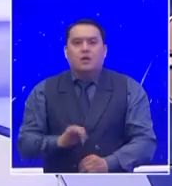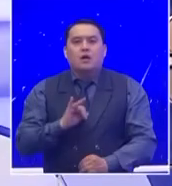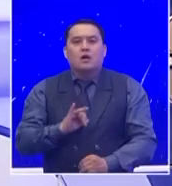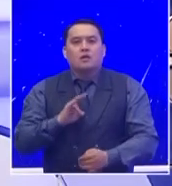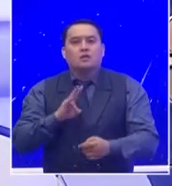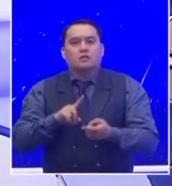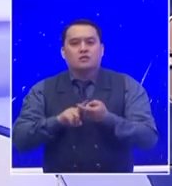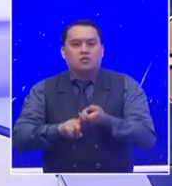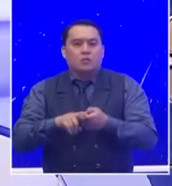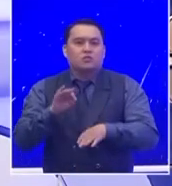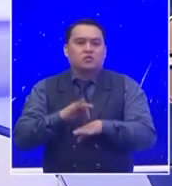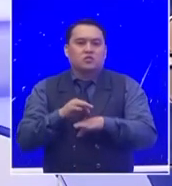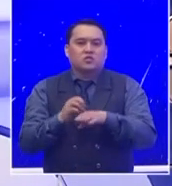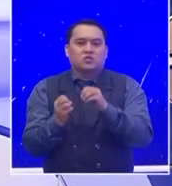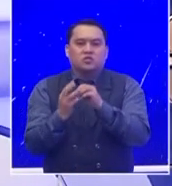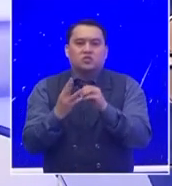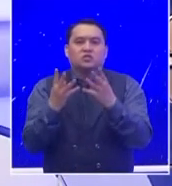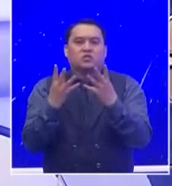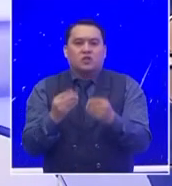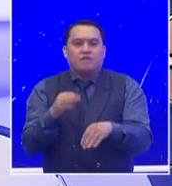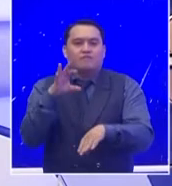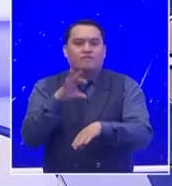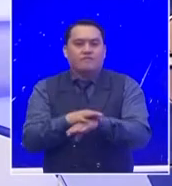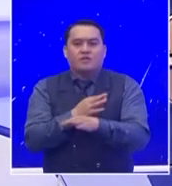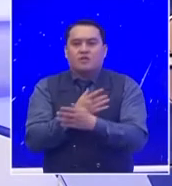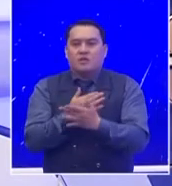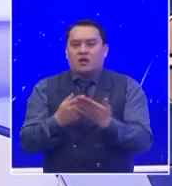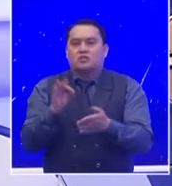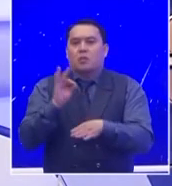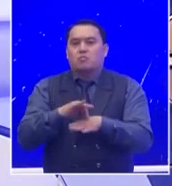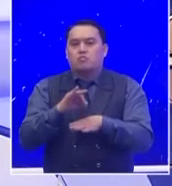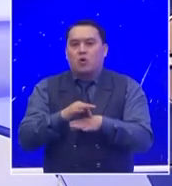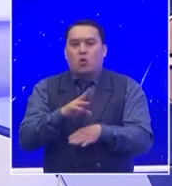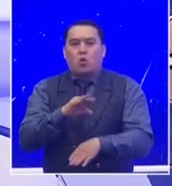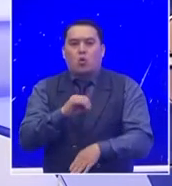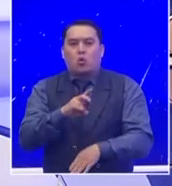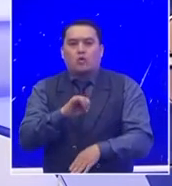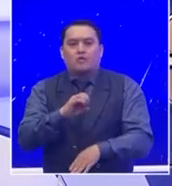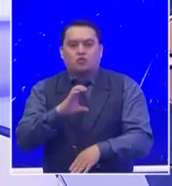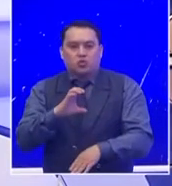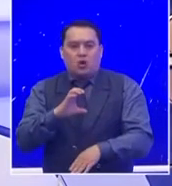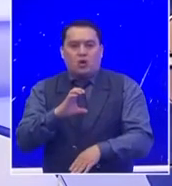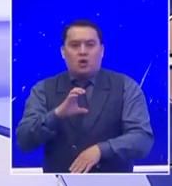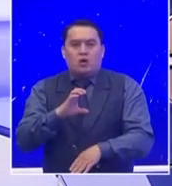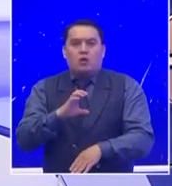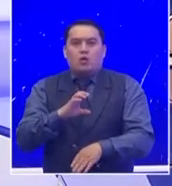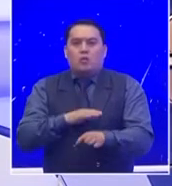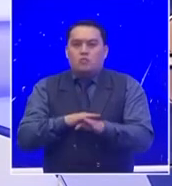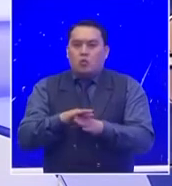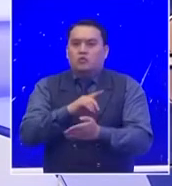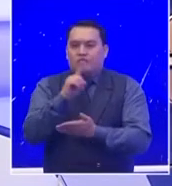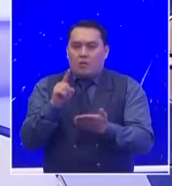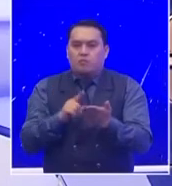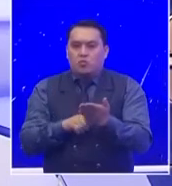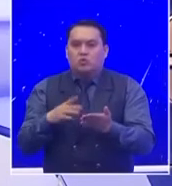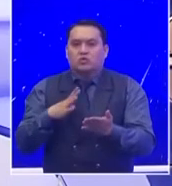Инкубационный период заболевания в 14 дней и выявление нескольких фактов заболевания коронавирусной инфекцией породили вполне логичные